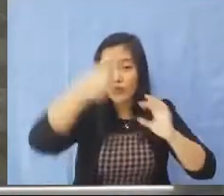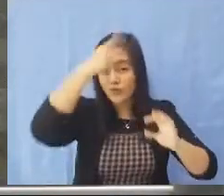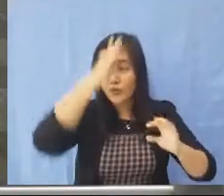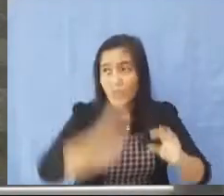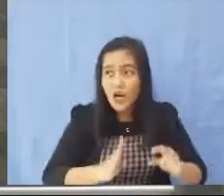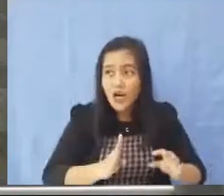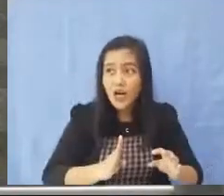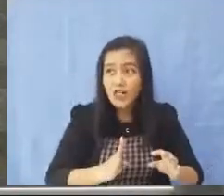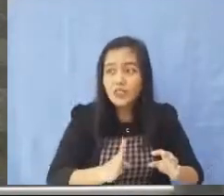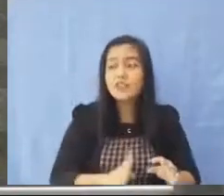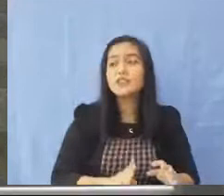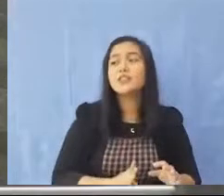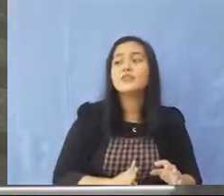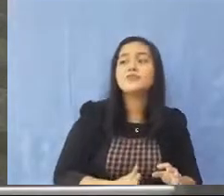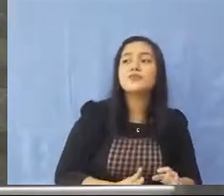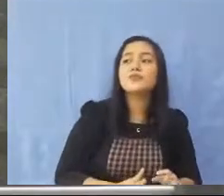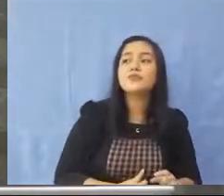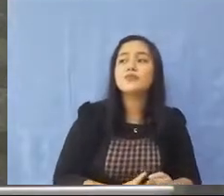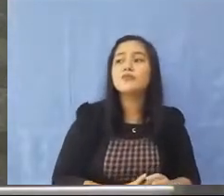Theology 1 down to Theology